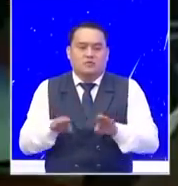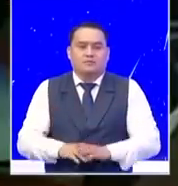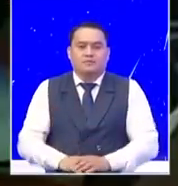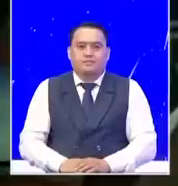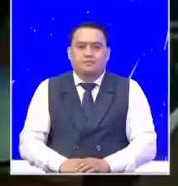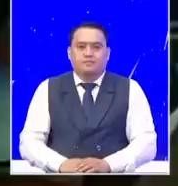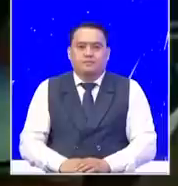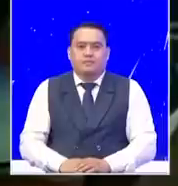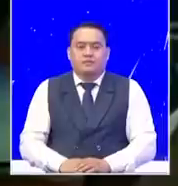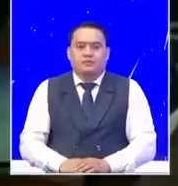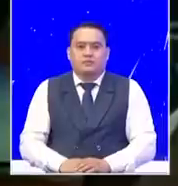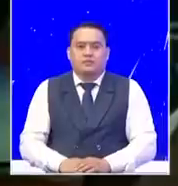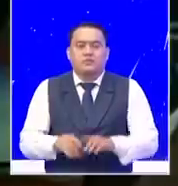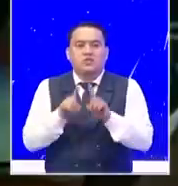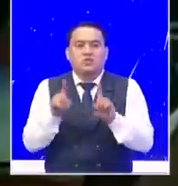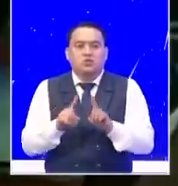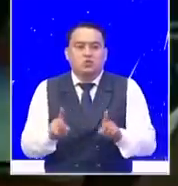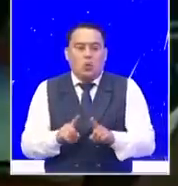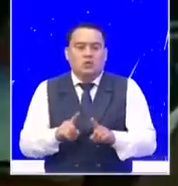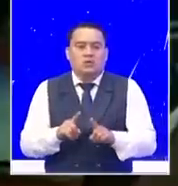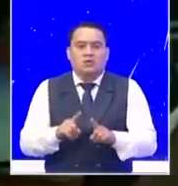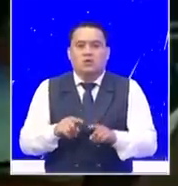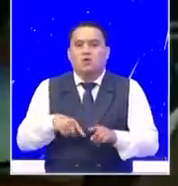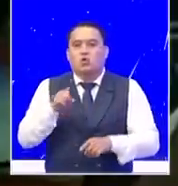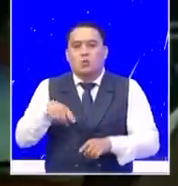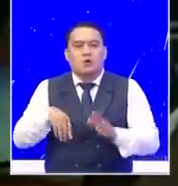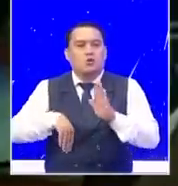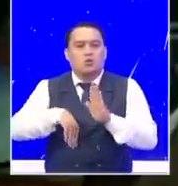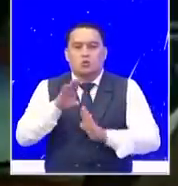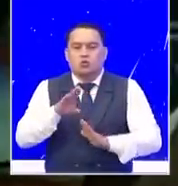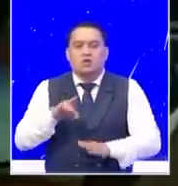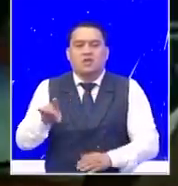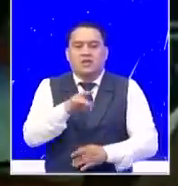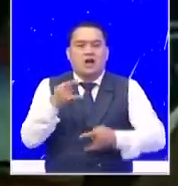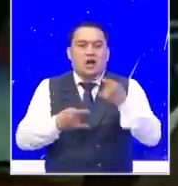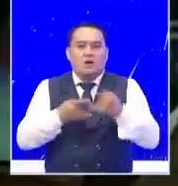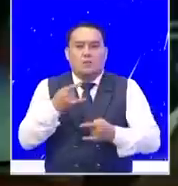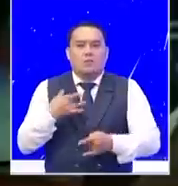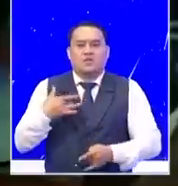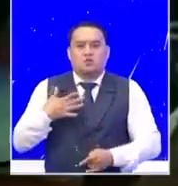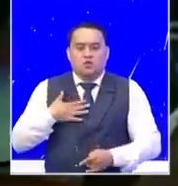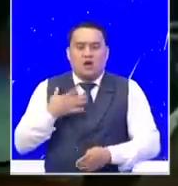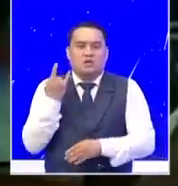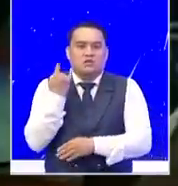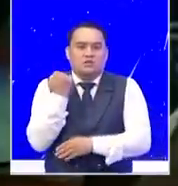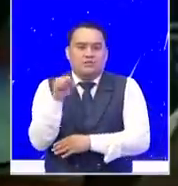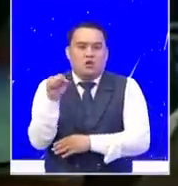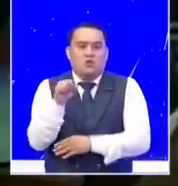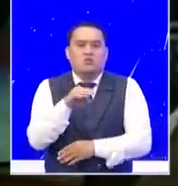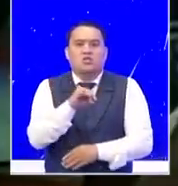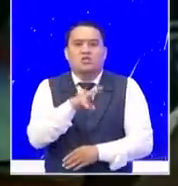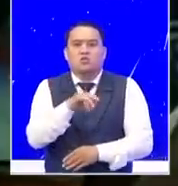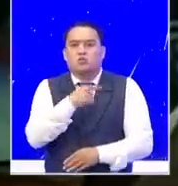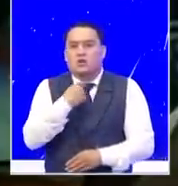Премия «Алтын Жылдыз» Академии журналистики Казахстана в номинации «Лучший региональный канал» присуждается телеканалу ЖТСУ